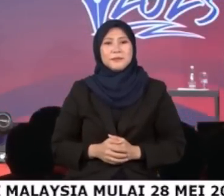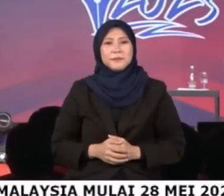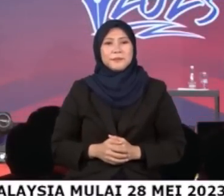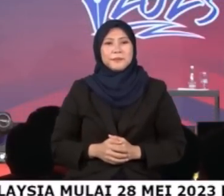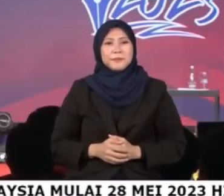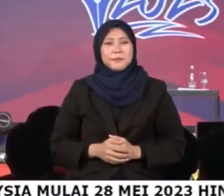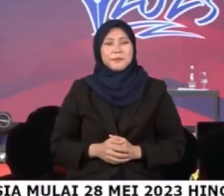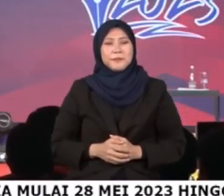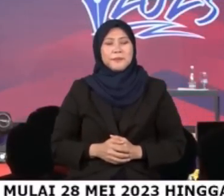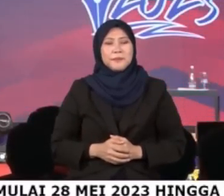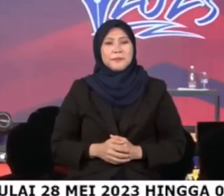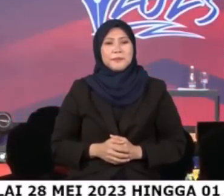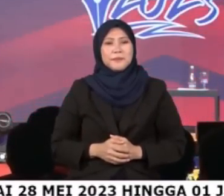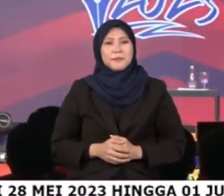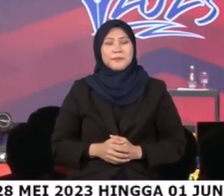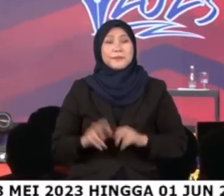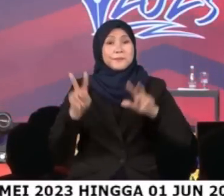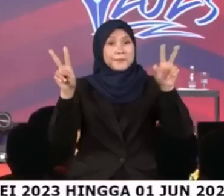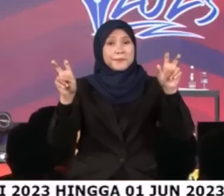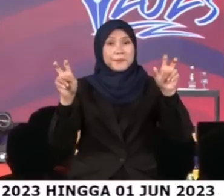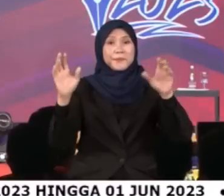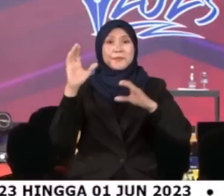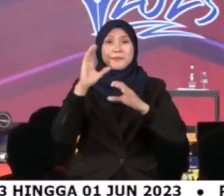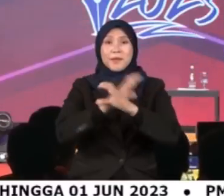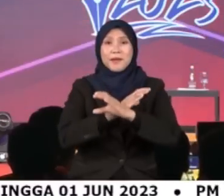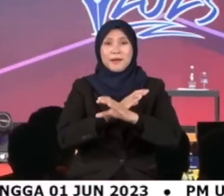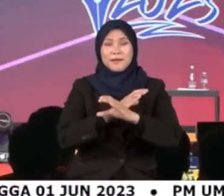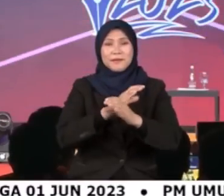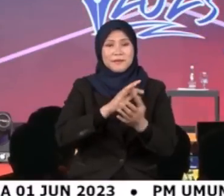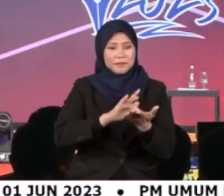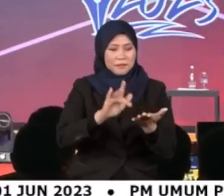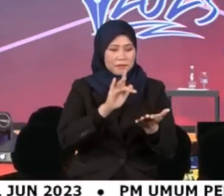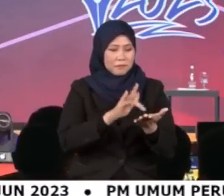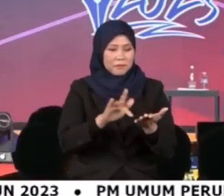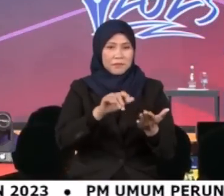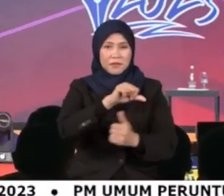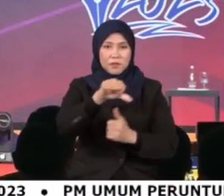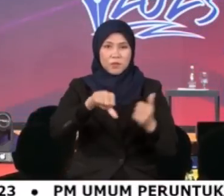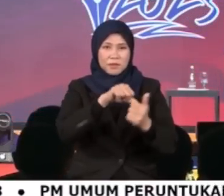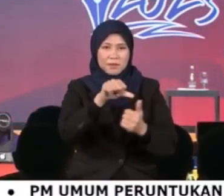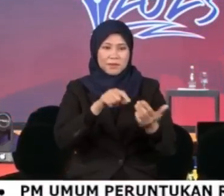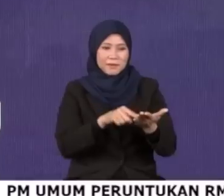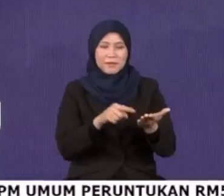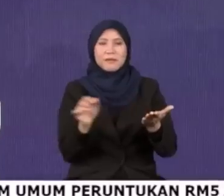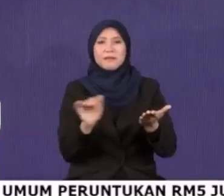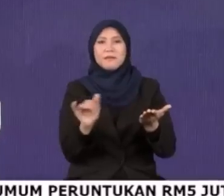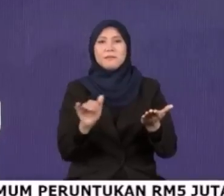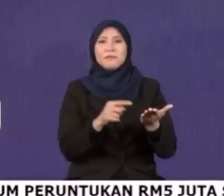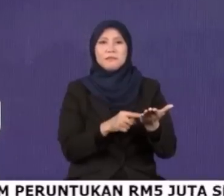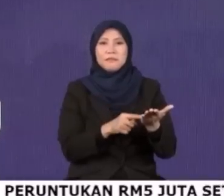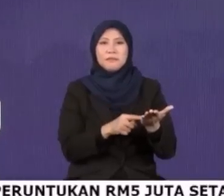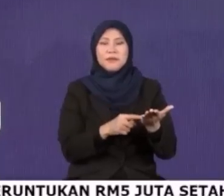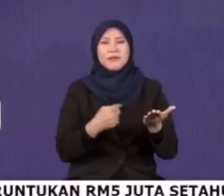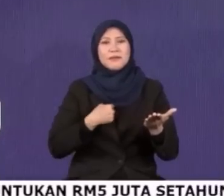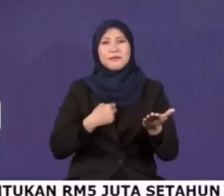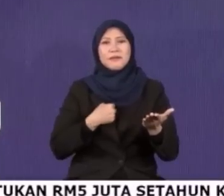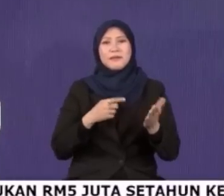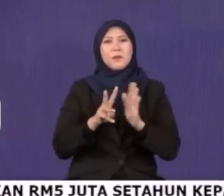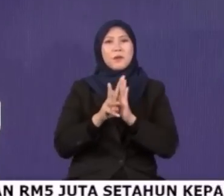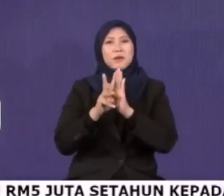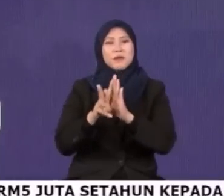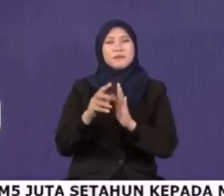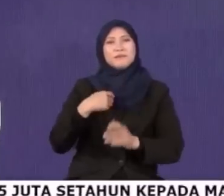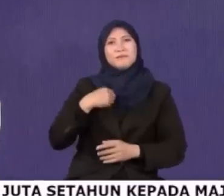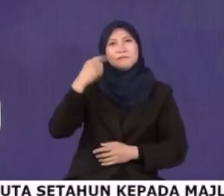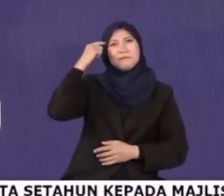sudah sentuh tentang kesabaran media sosial sama juga saya mungkin mewakili